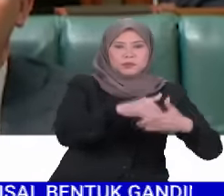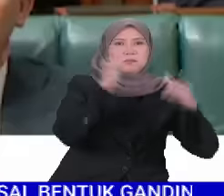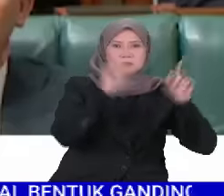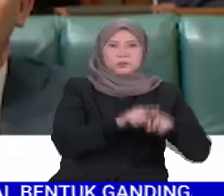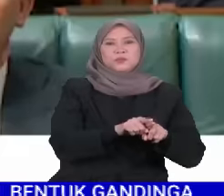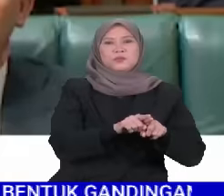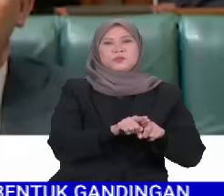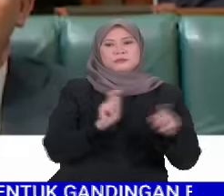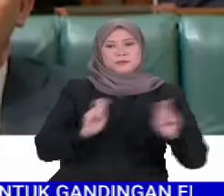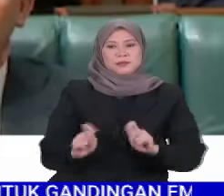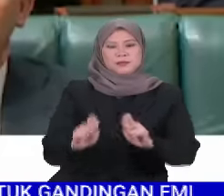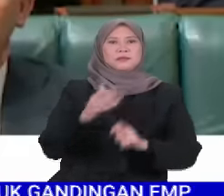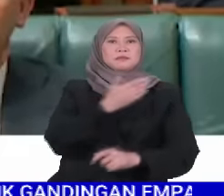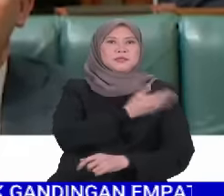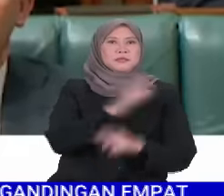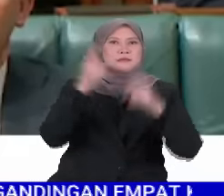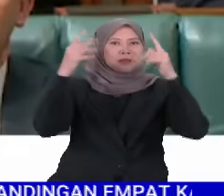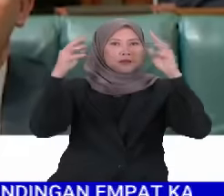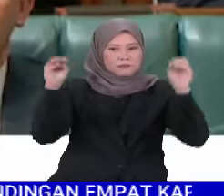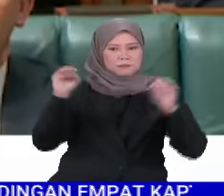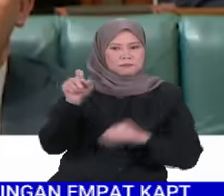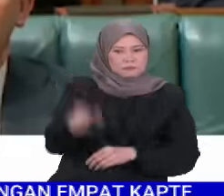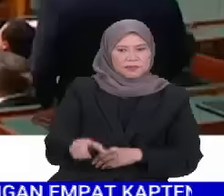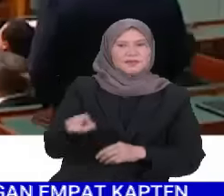bahwa tindakan bekas